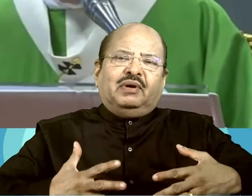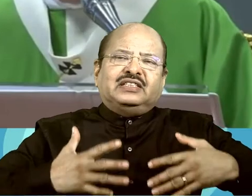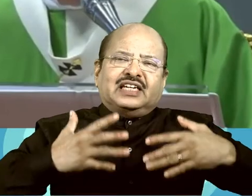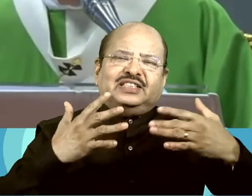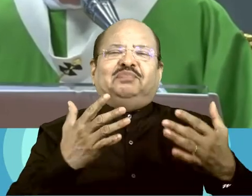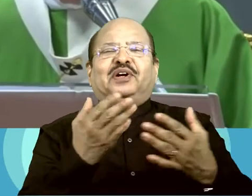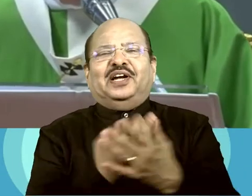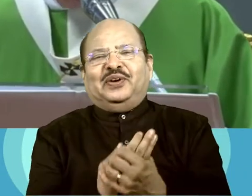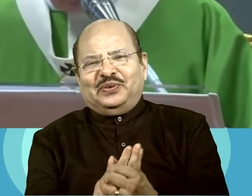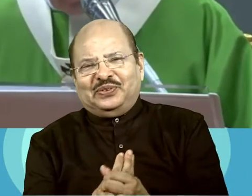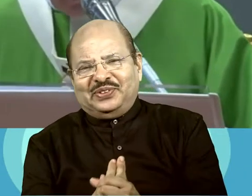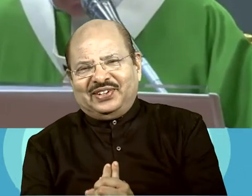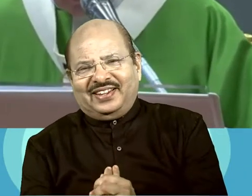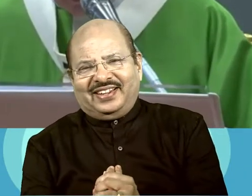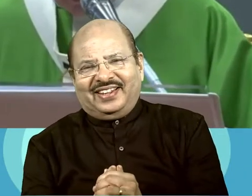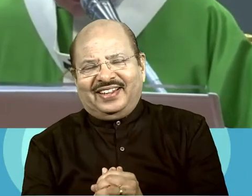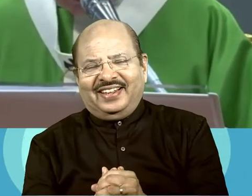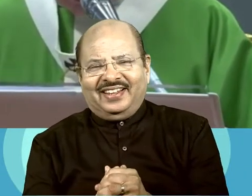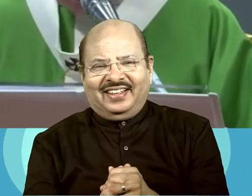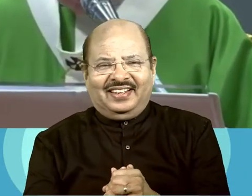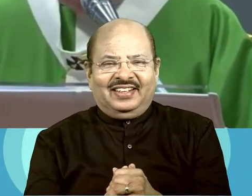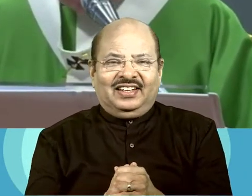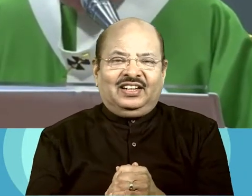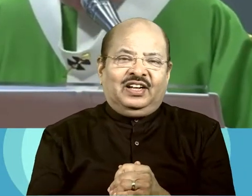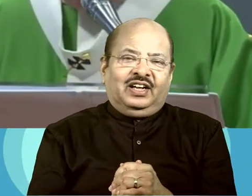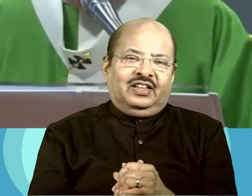മാത്രമേ നമ്മൾ ശക്തിപ്പെടുകയുള്ളൂ.